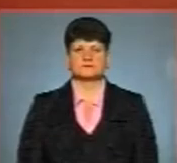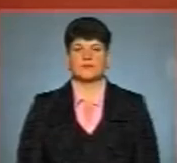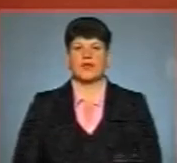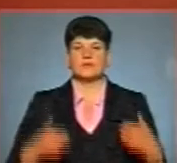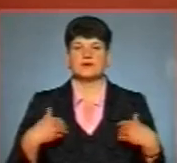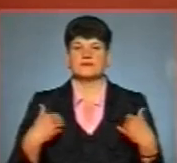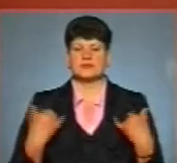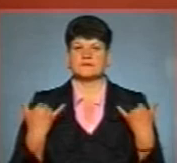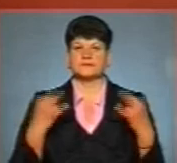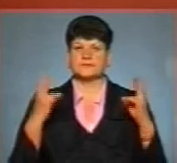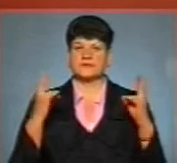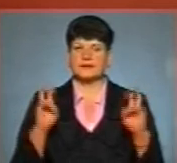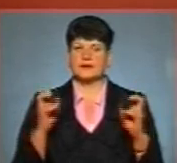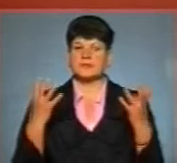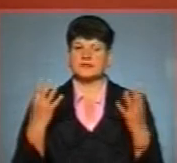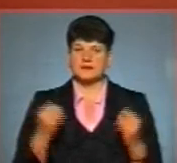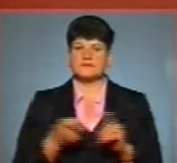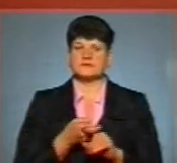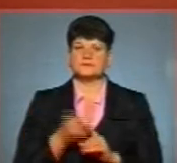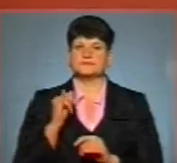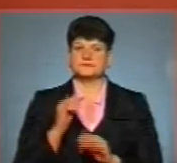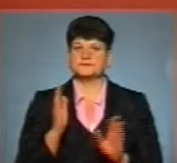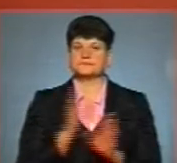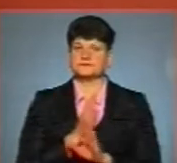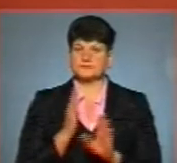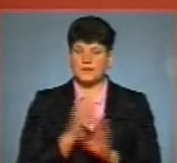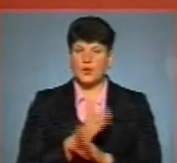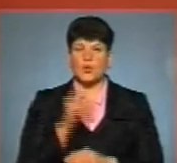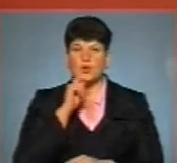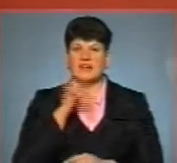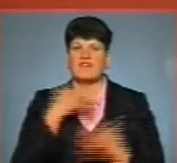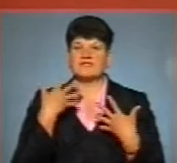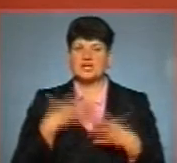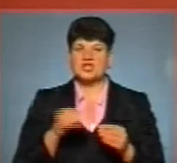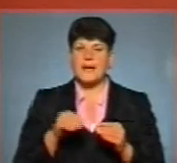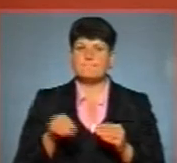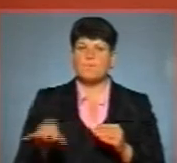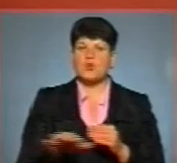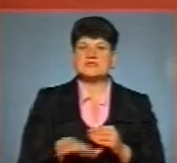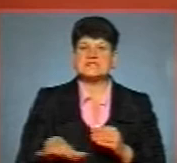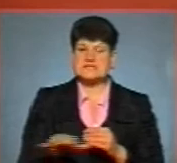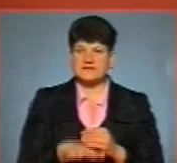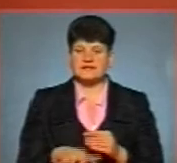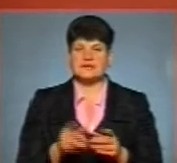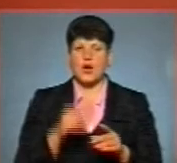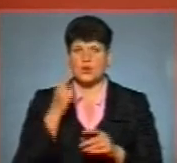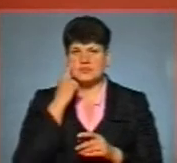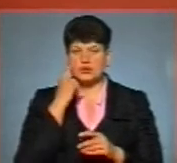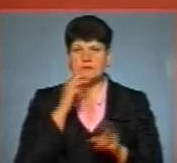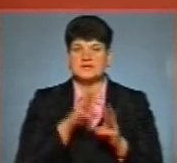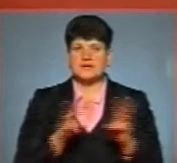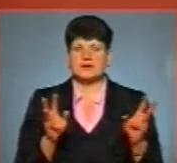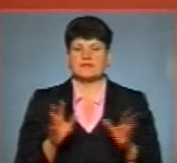Мої вітання в ефірі «Тема дня». Через негоду Україна втрачає посіви. За оцінками Міністерства розвитку економіки, торгівлі та